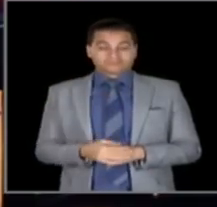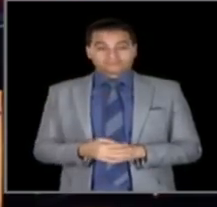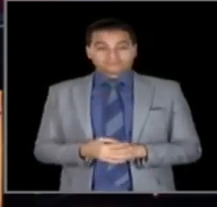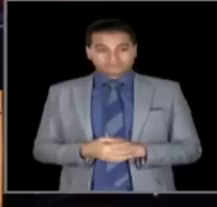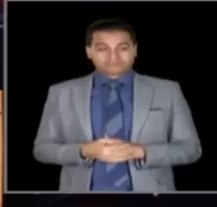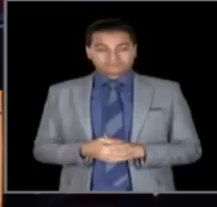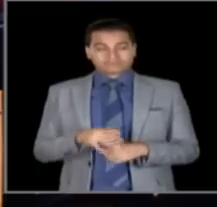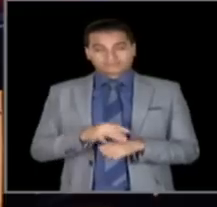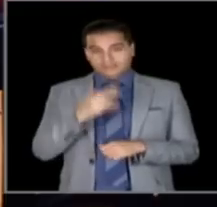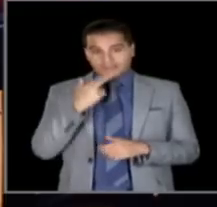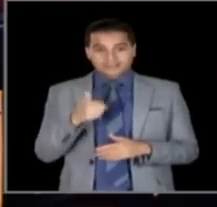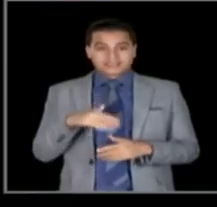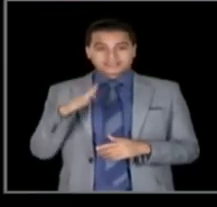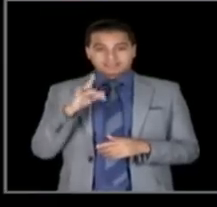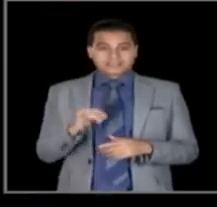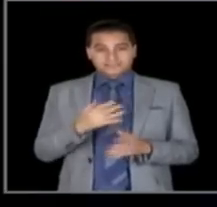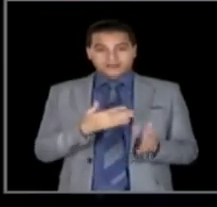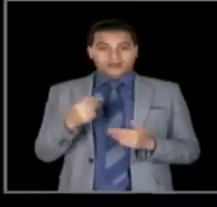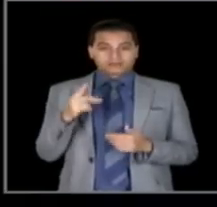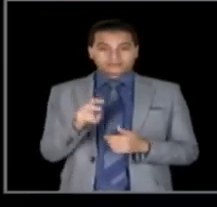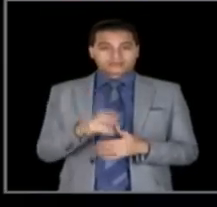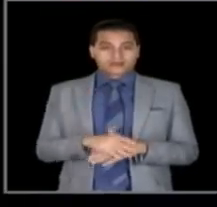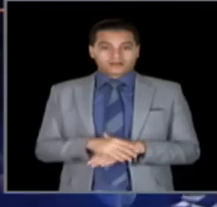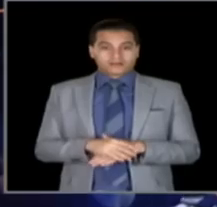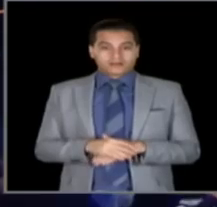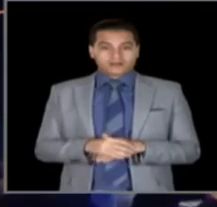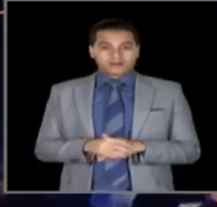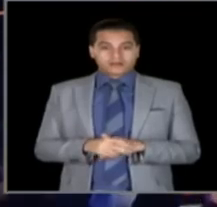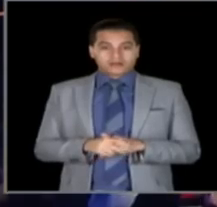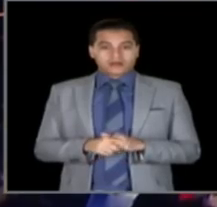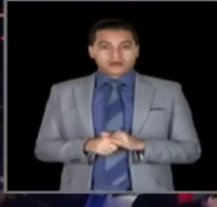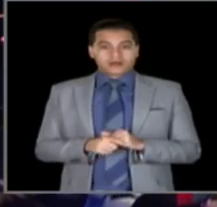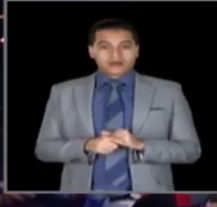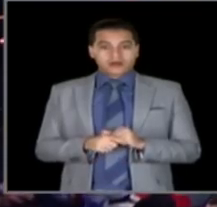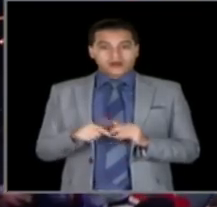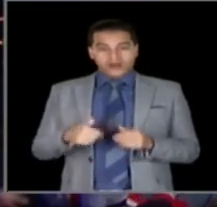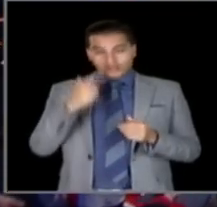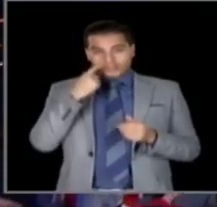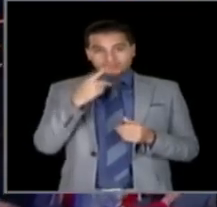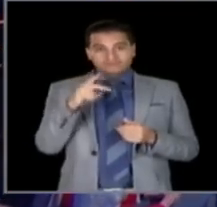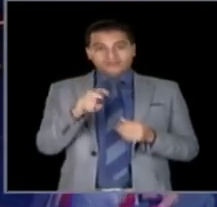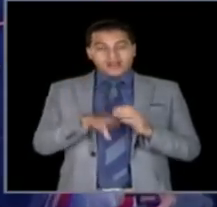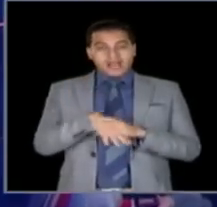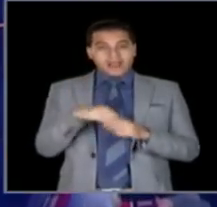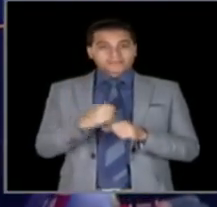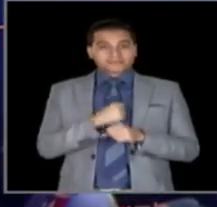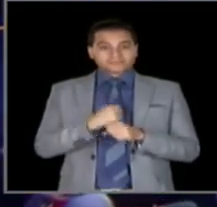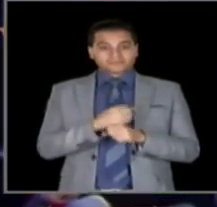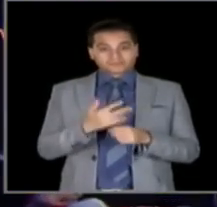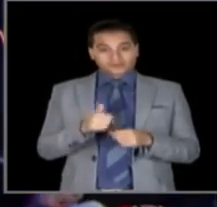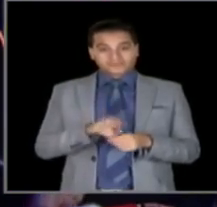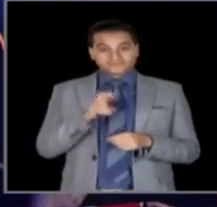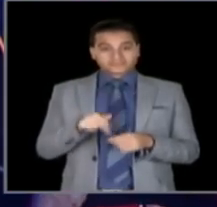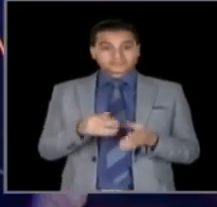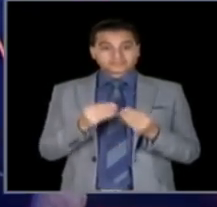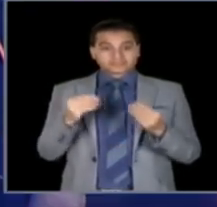هارد لك يا سليم. عايزين طه ينضم لينا، نشوف طه هيعمل ايه. والله ده في أسئلة